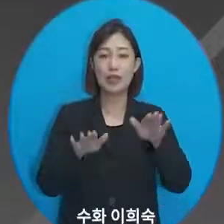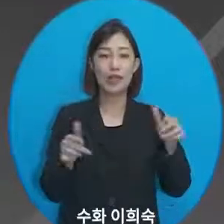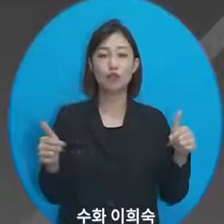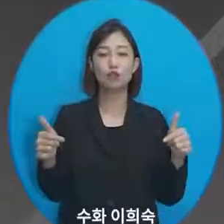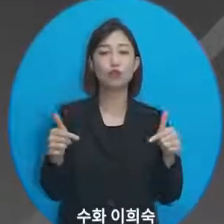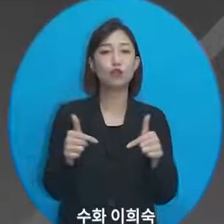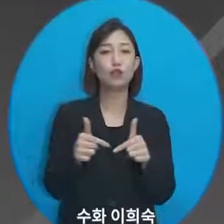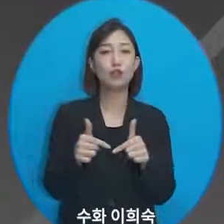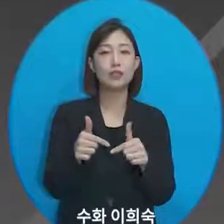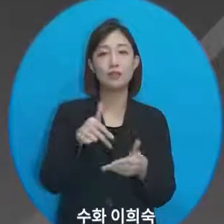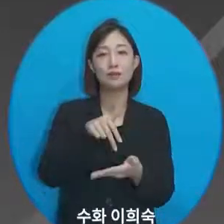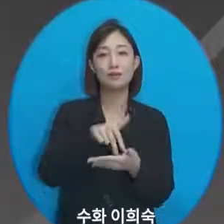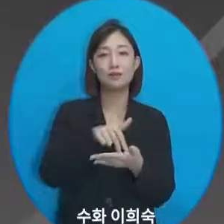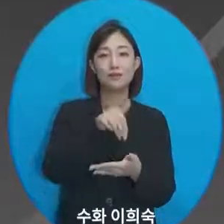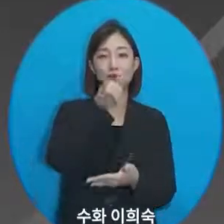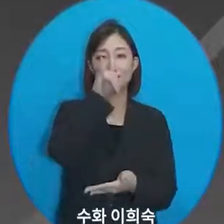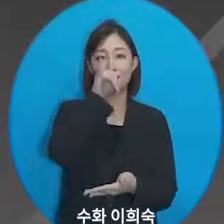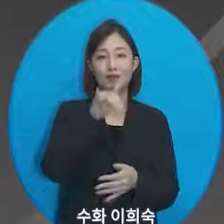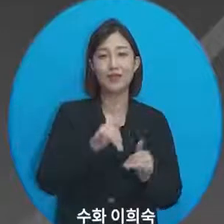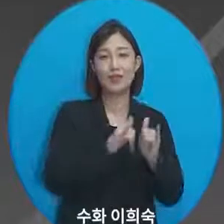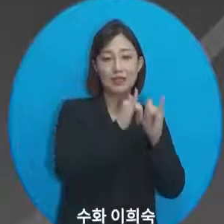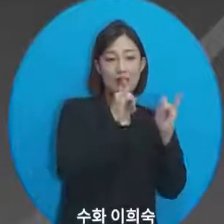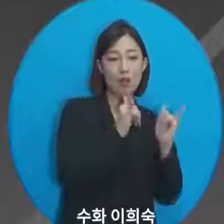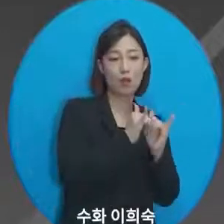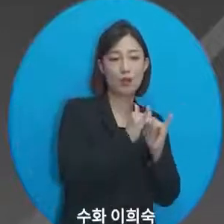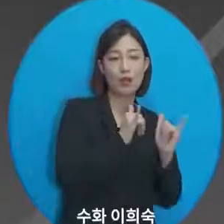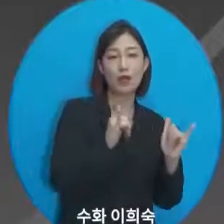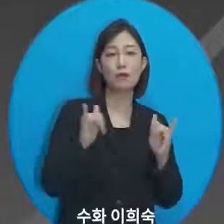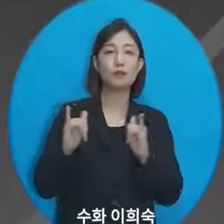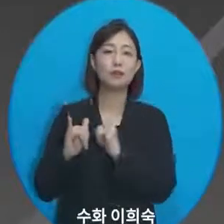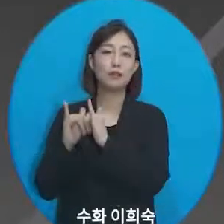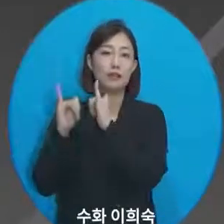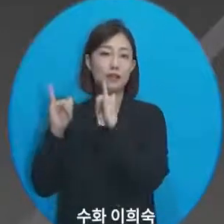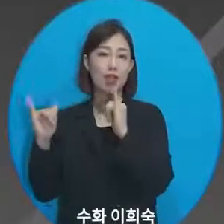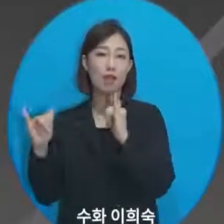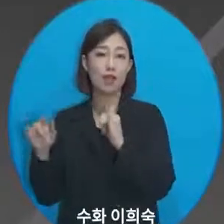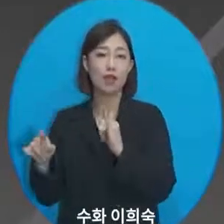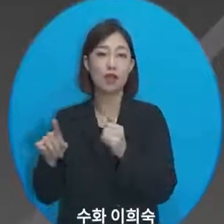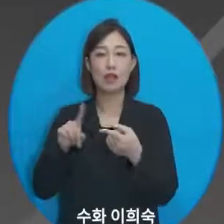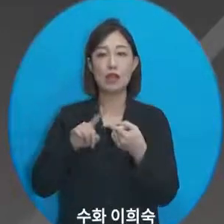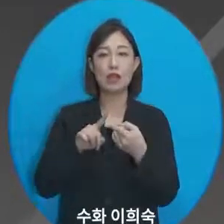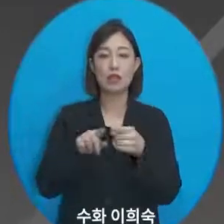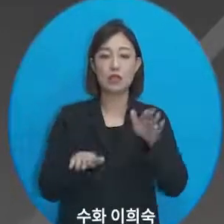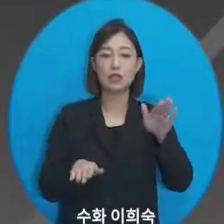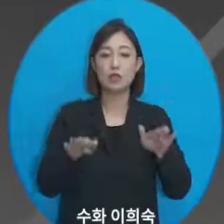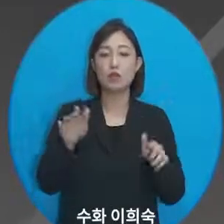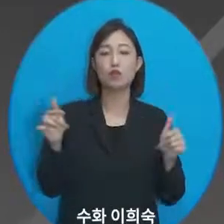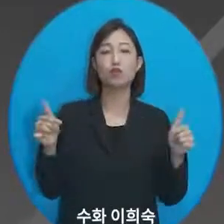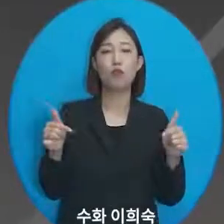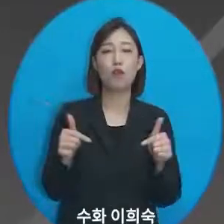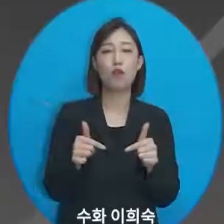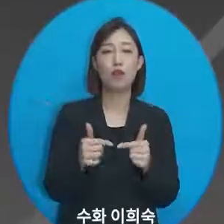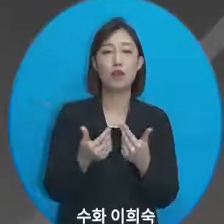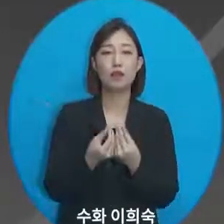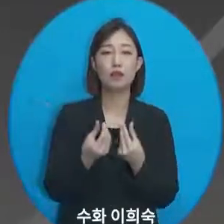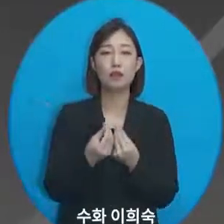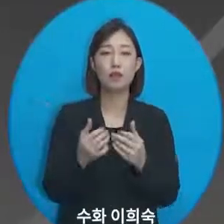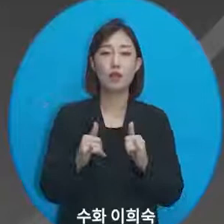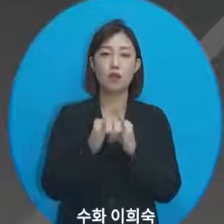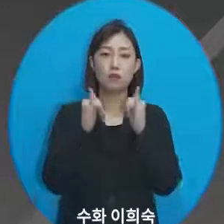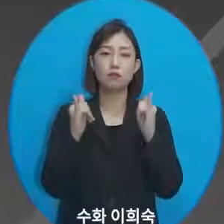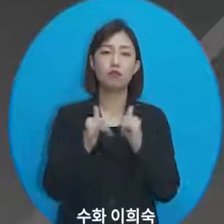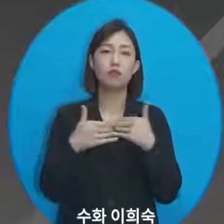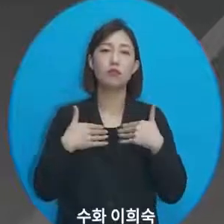있습니다. 사회적으로 요구되는 것들과 다양한 사용자 관점에서 사회적 약자라고 할 수 있는 사람들이